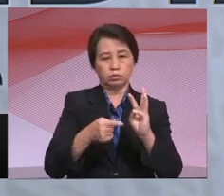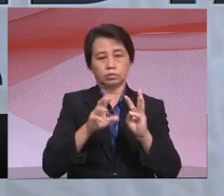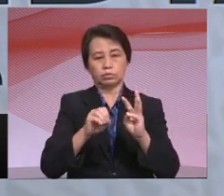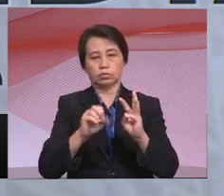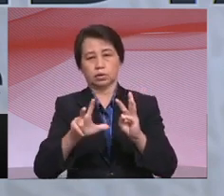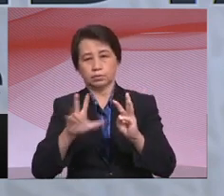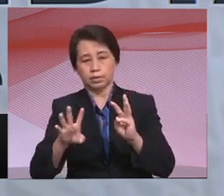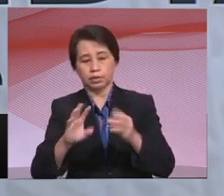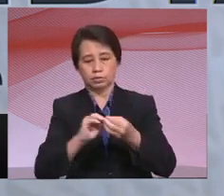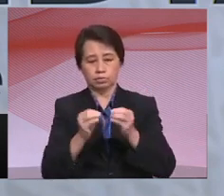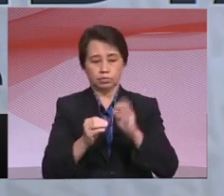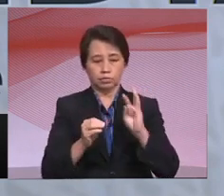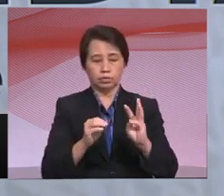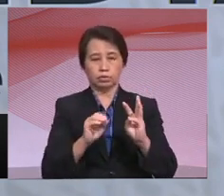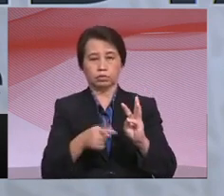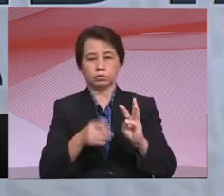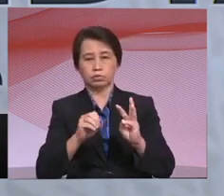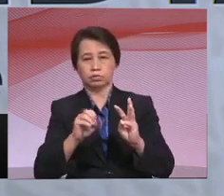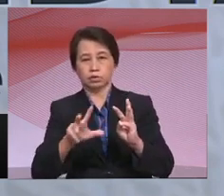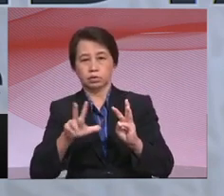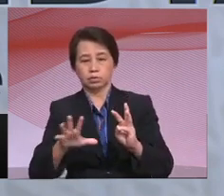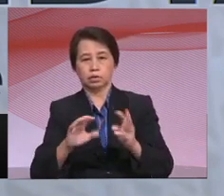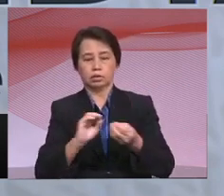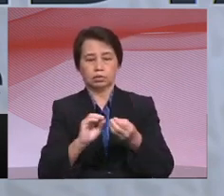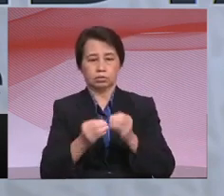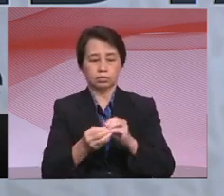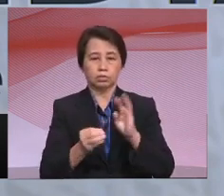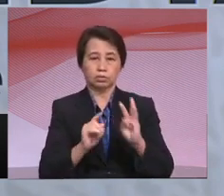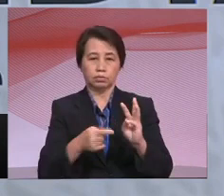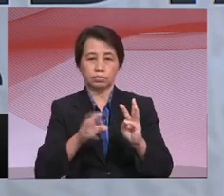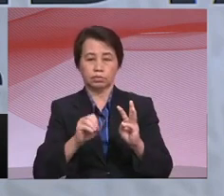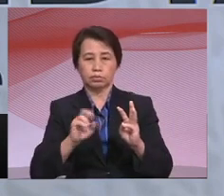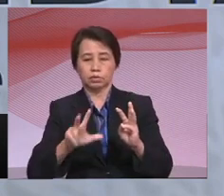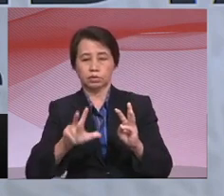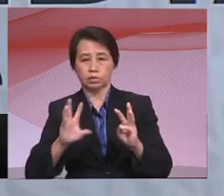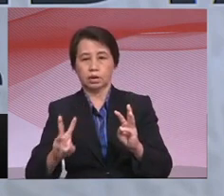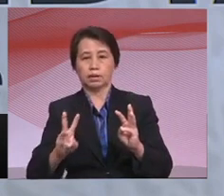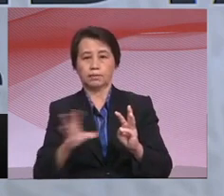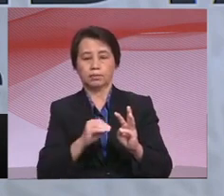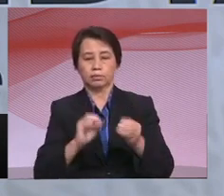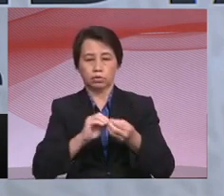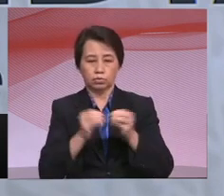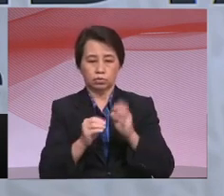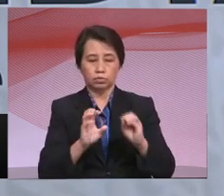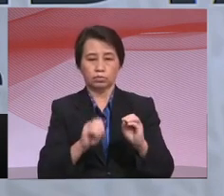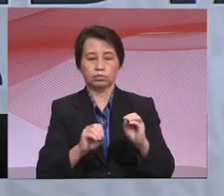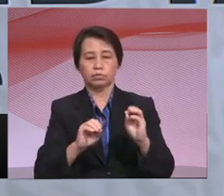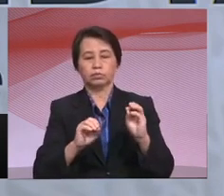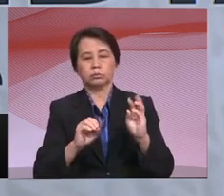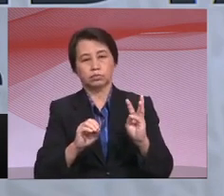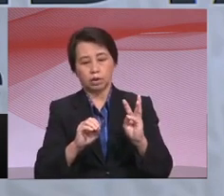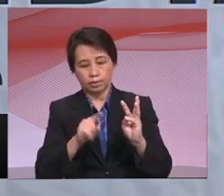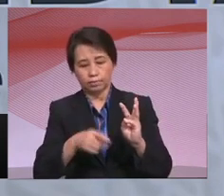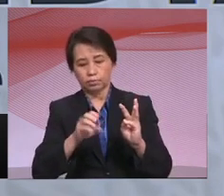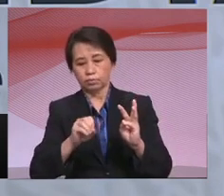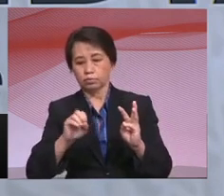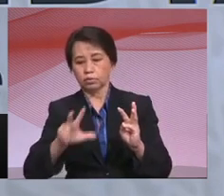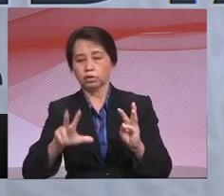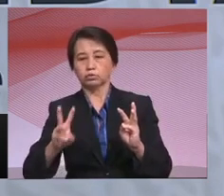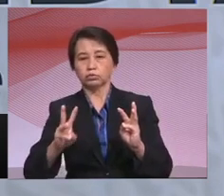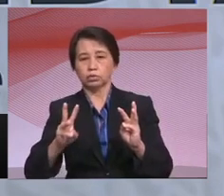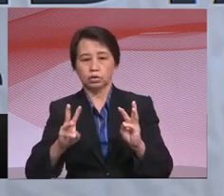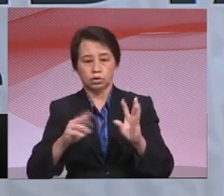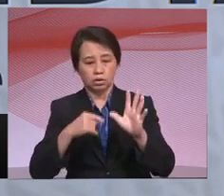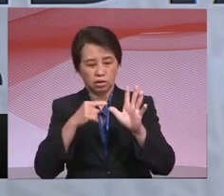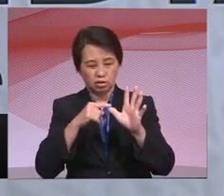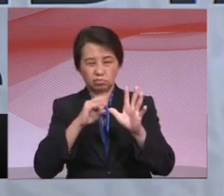kes 9,035, kes 9,036 dan kes 9,037. Mereka mempunyai sejarah